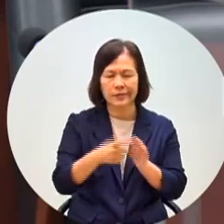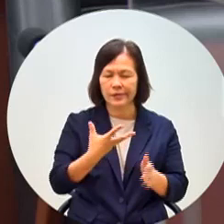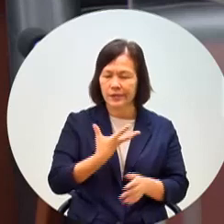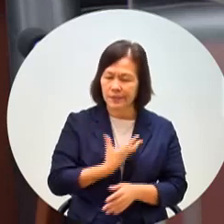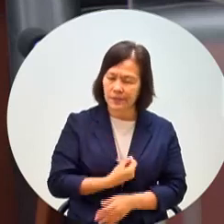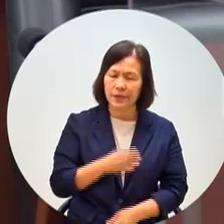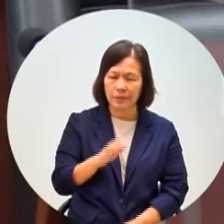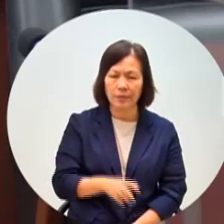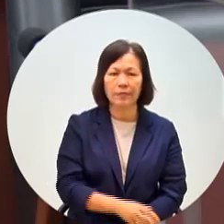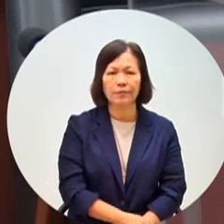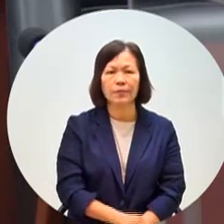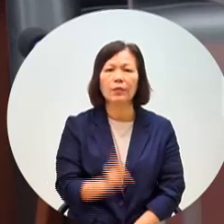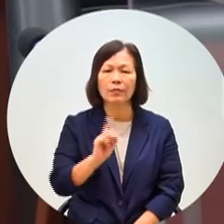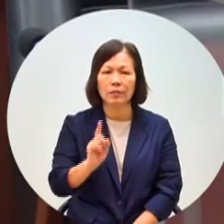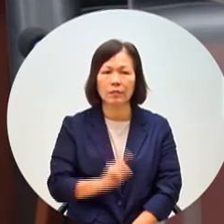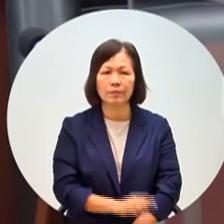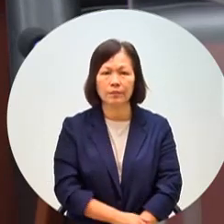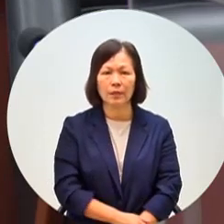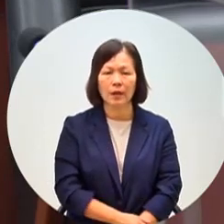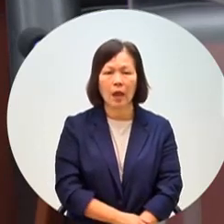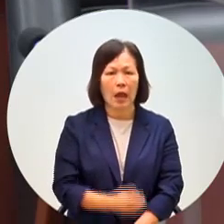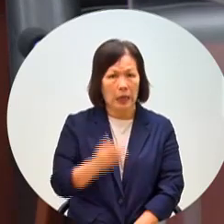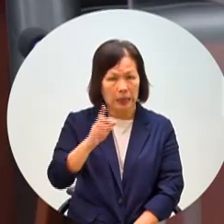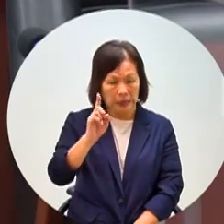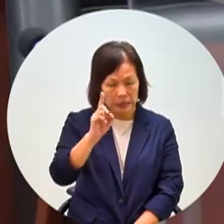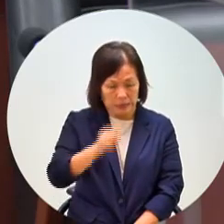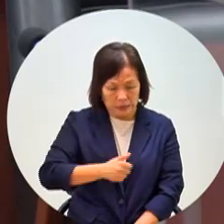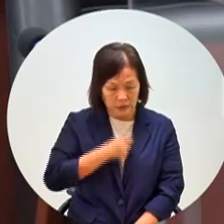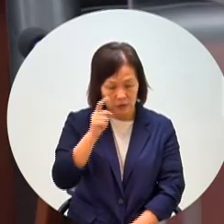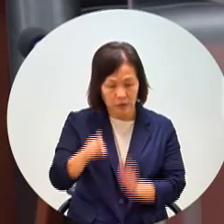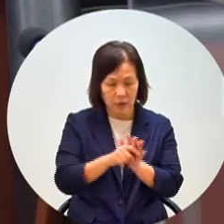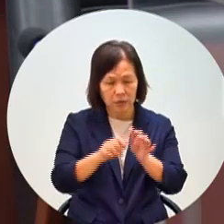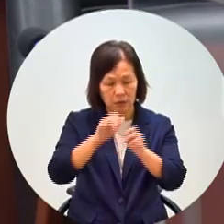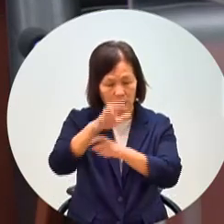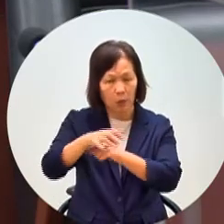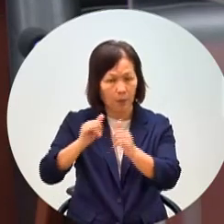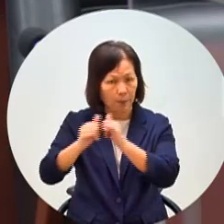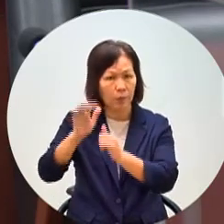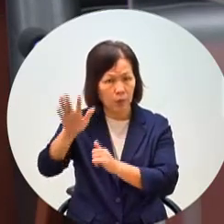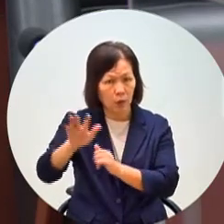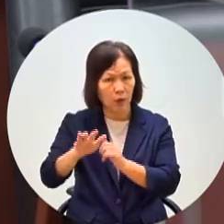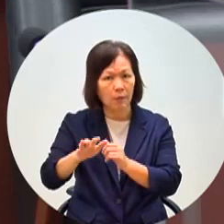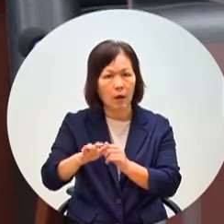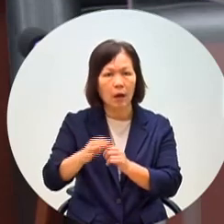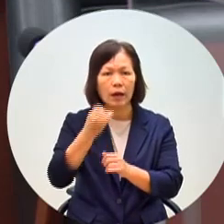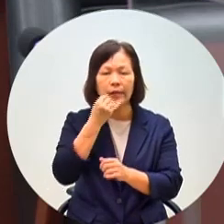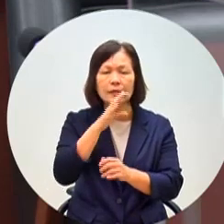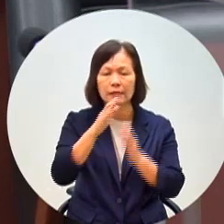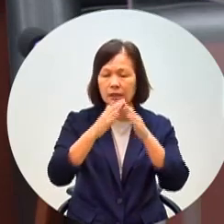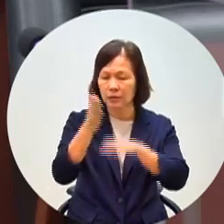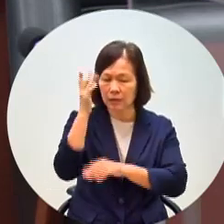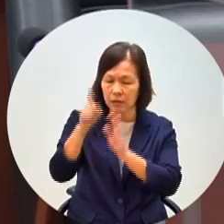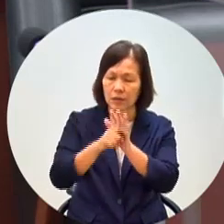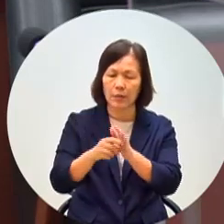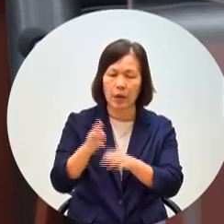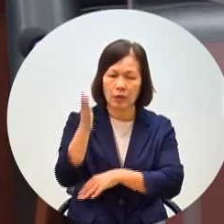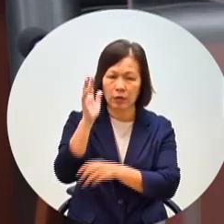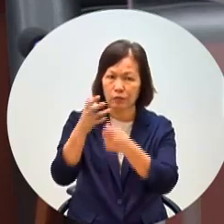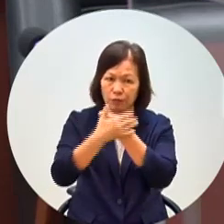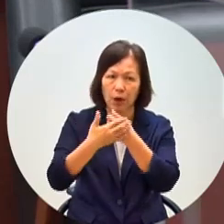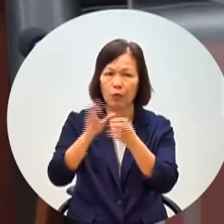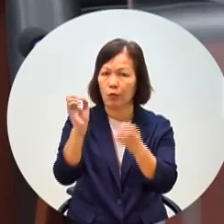为什么一个真的有在做事的农民受不到我们市府受不到我们政府的保